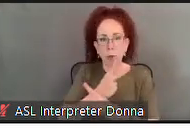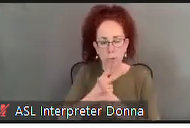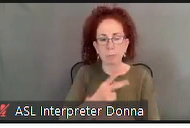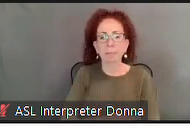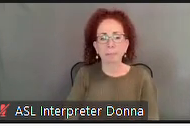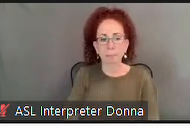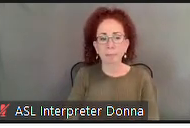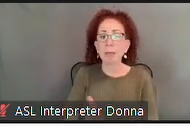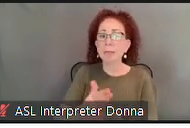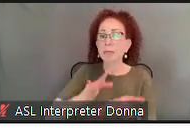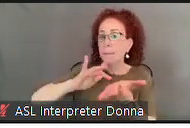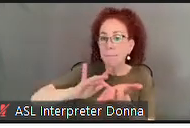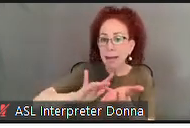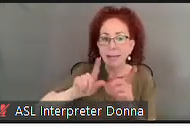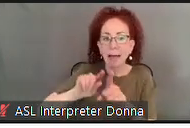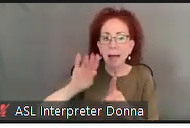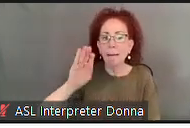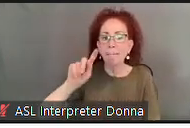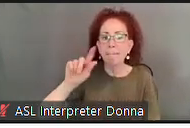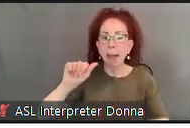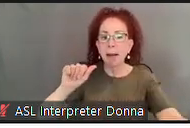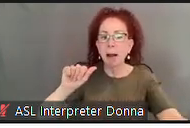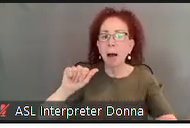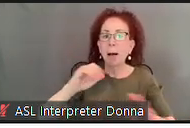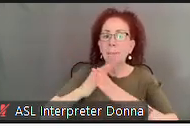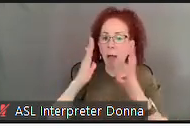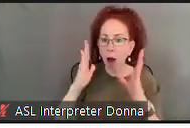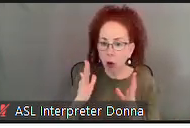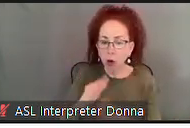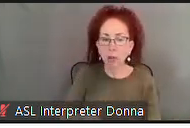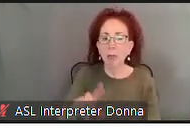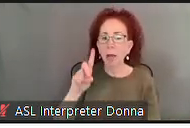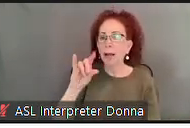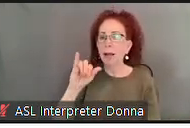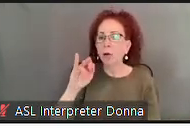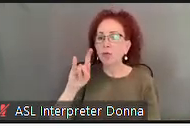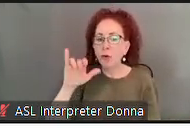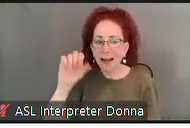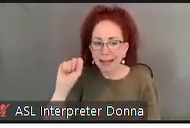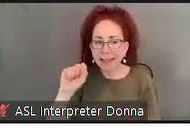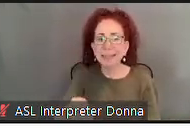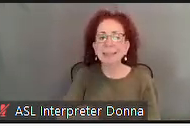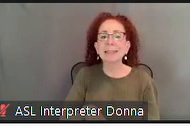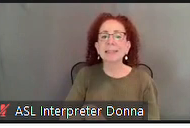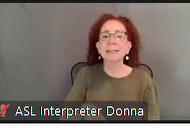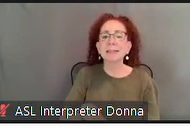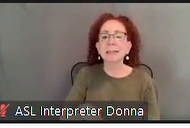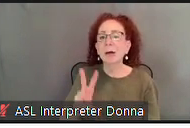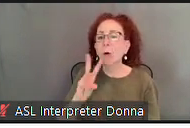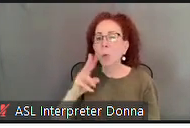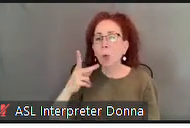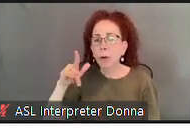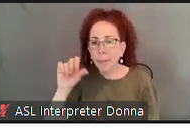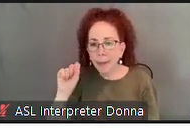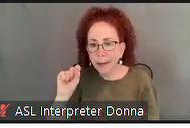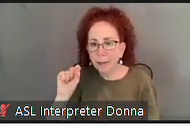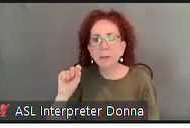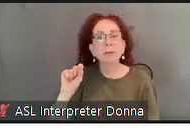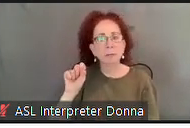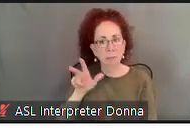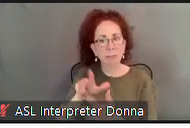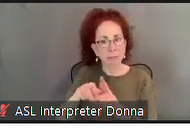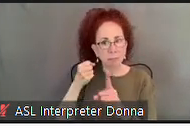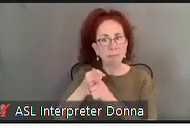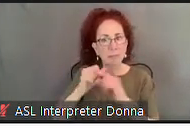跟这些情况身体情况呢是有一些直接关系的。比如说糖尿病、心脏疾病、肾疾病、呼吸道疾病，包括精神健